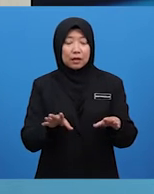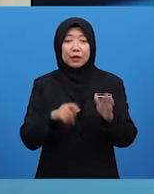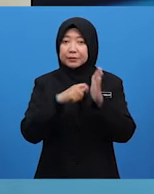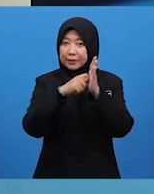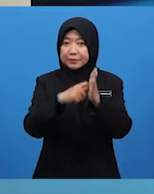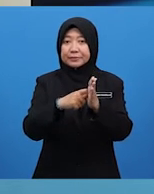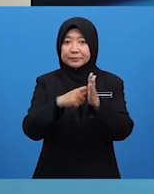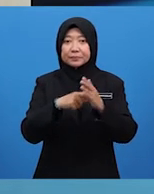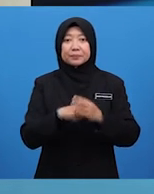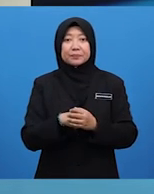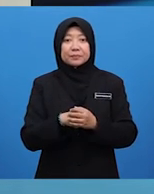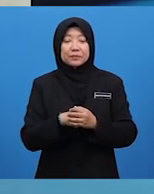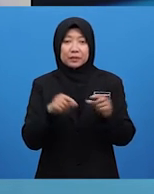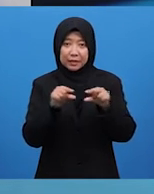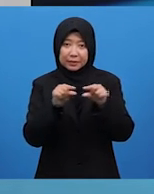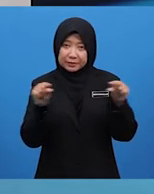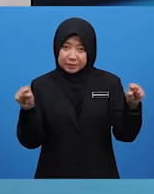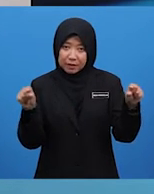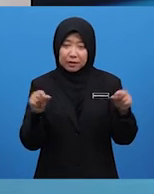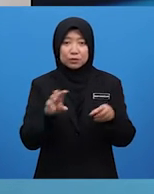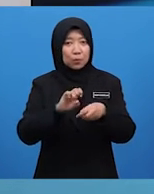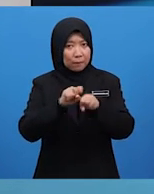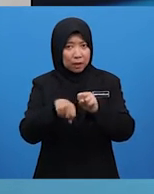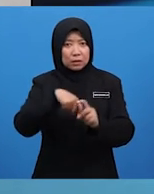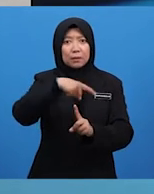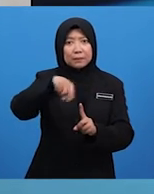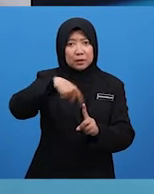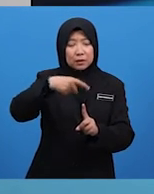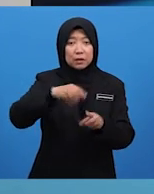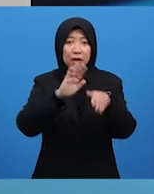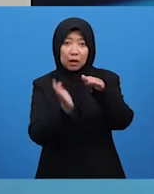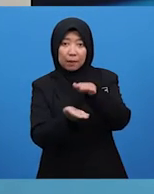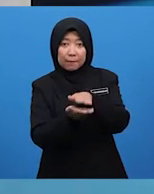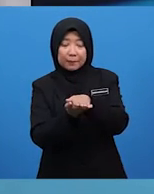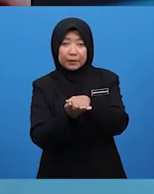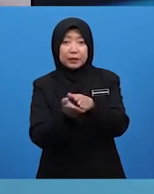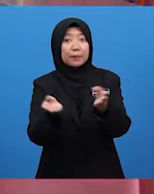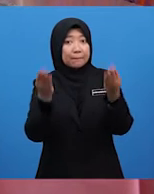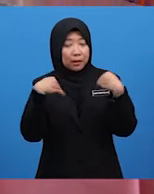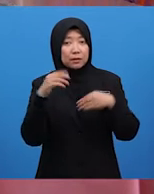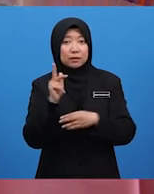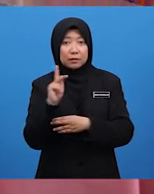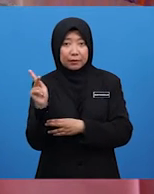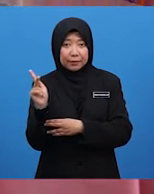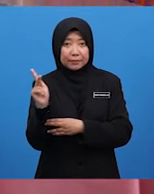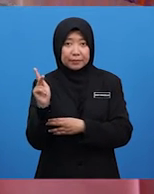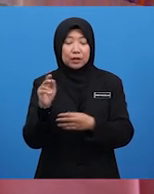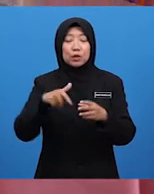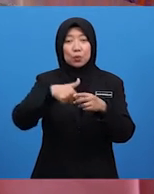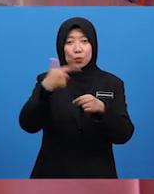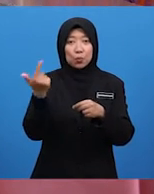ditandakan garisan supaya apabila lapik diterbalikkan nanti, sebelah